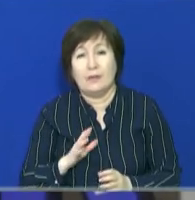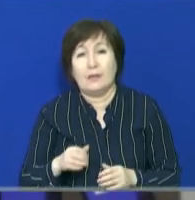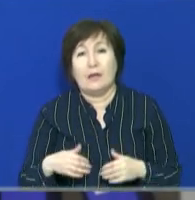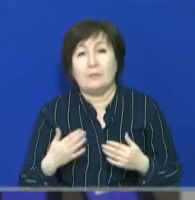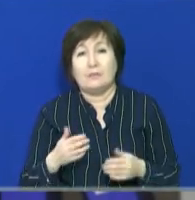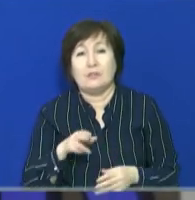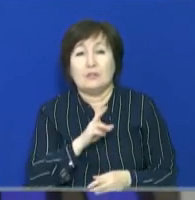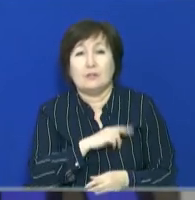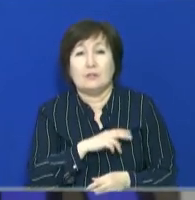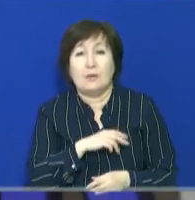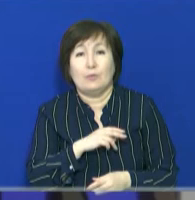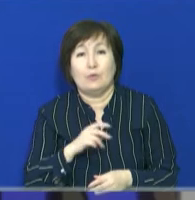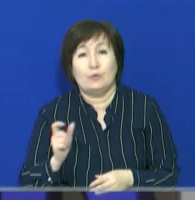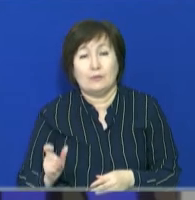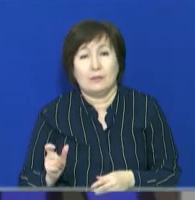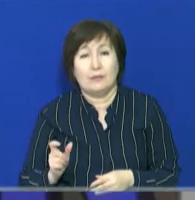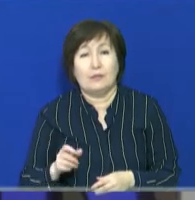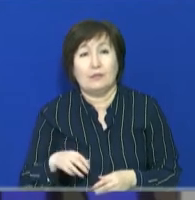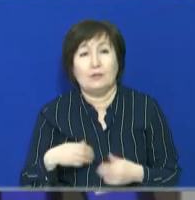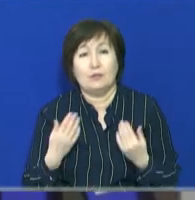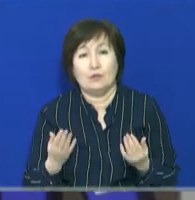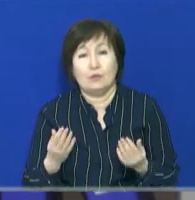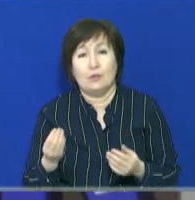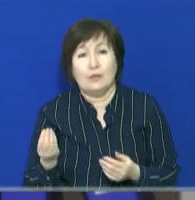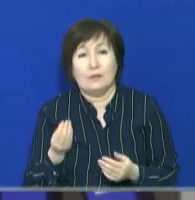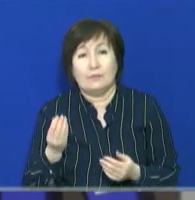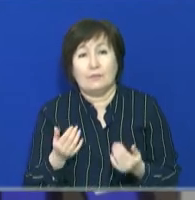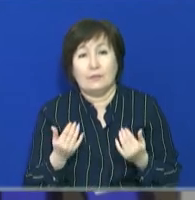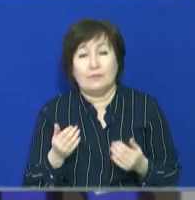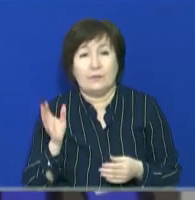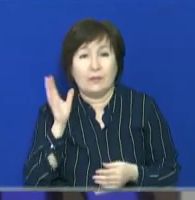болатын. Бүгін күнге ағымдағы жылдың осы